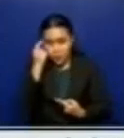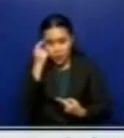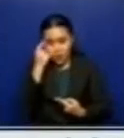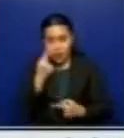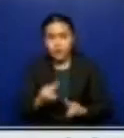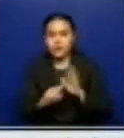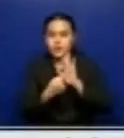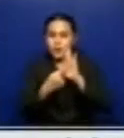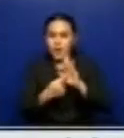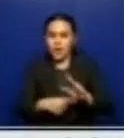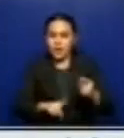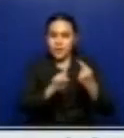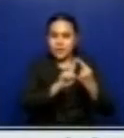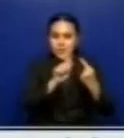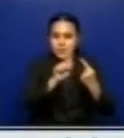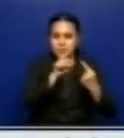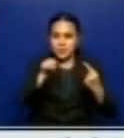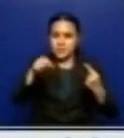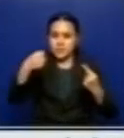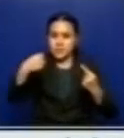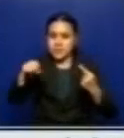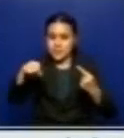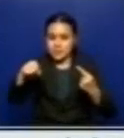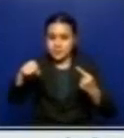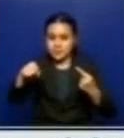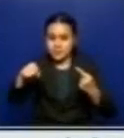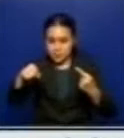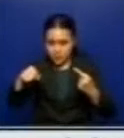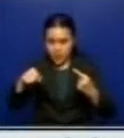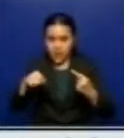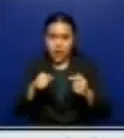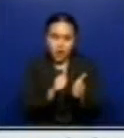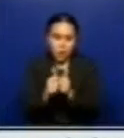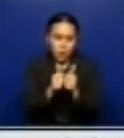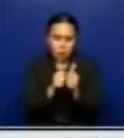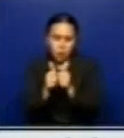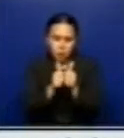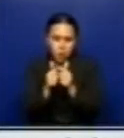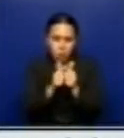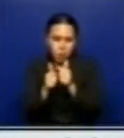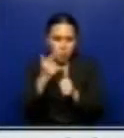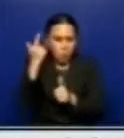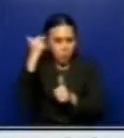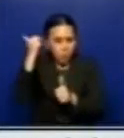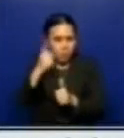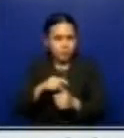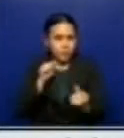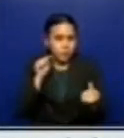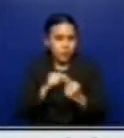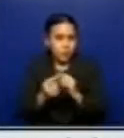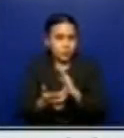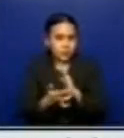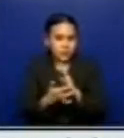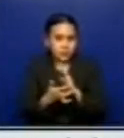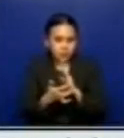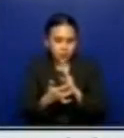10ระดับประเทศที่มีศักยภาพการแข่งขันนะครับดิจิตอลมากที่สุด